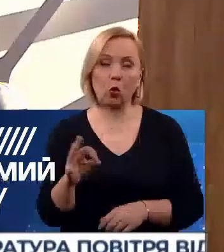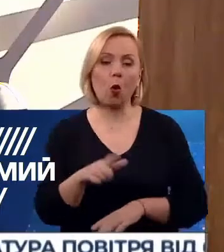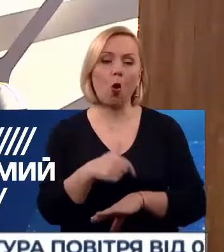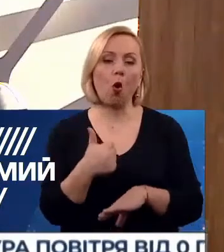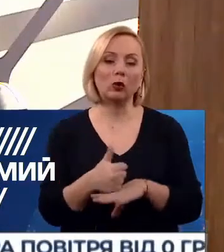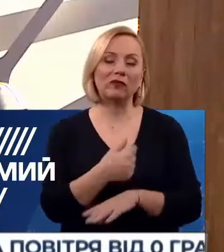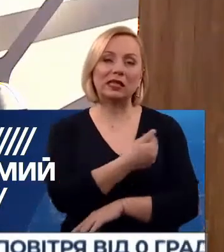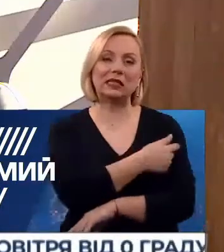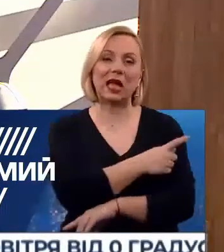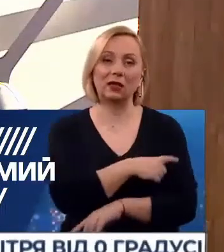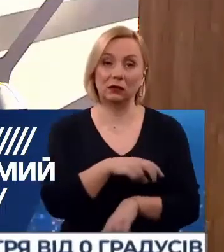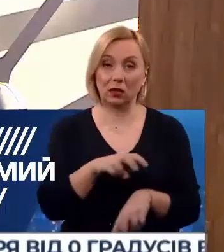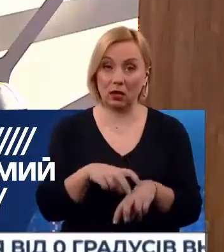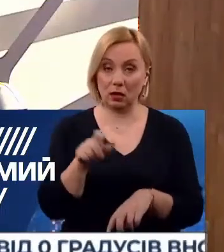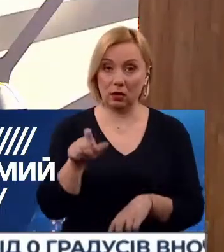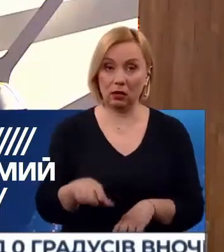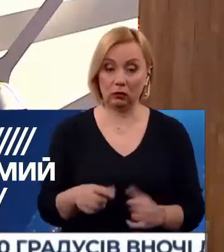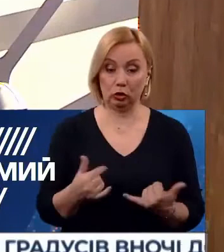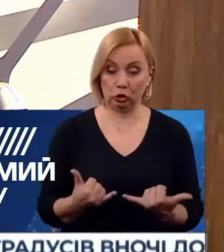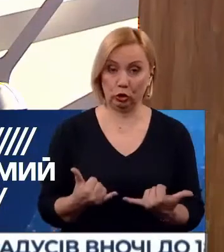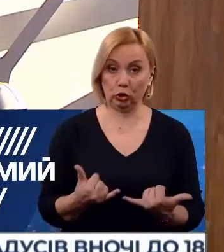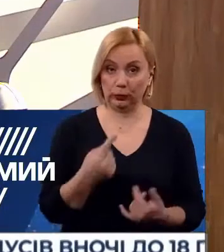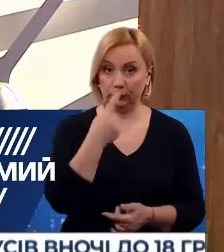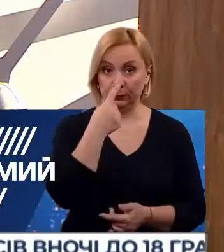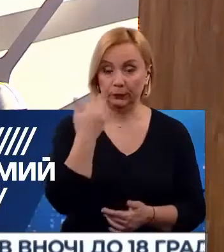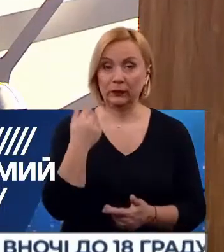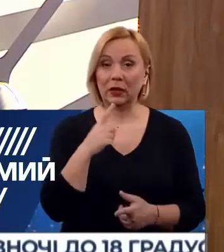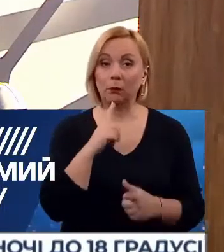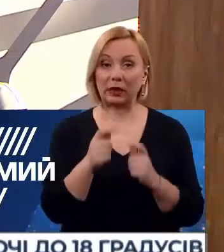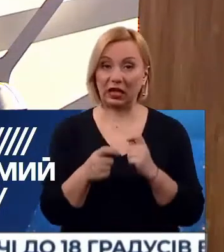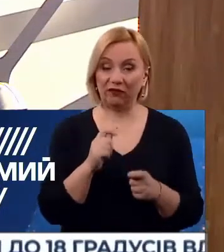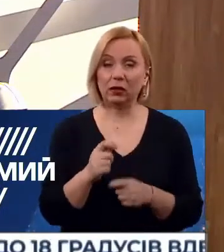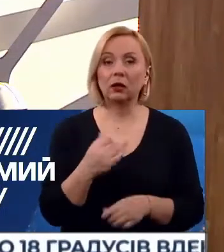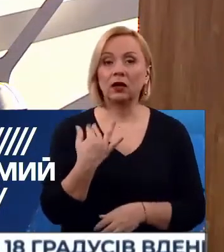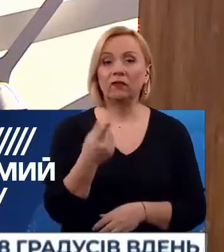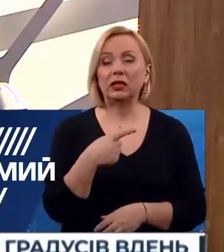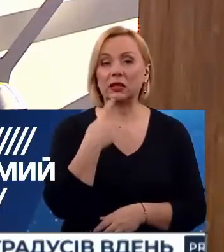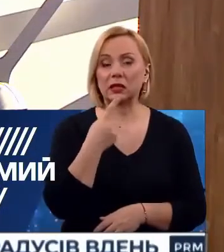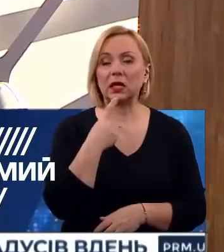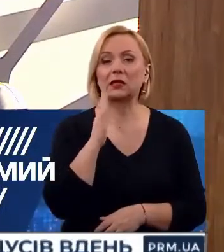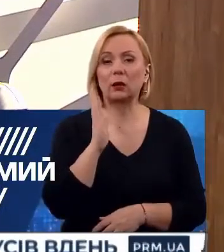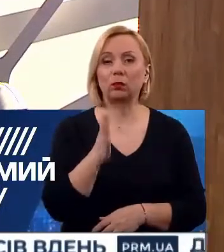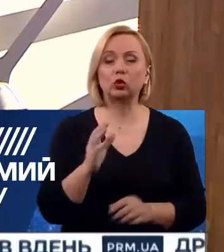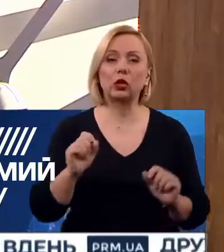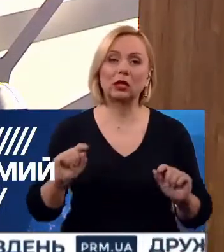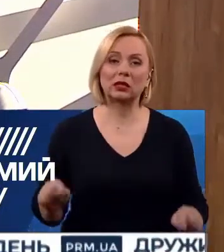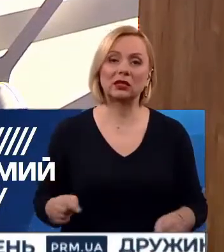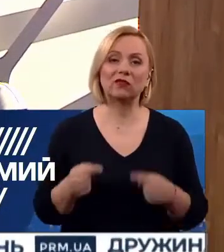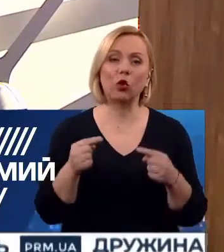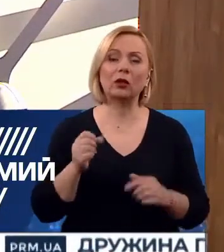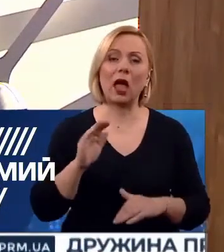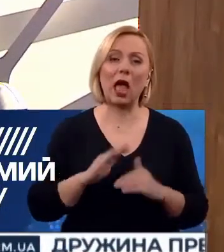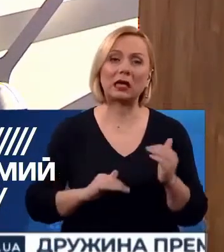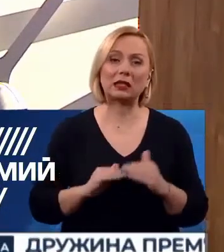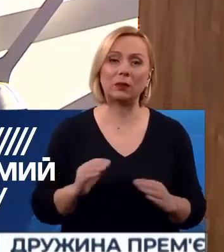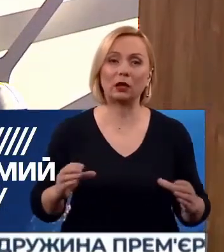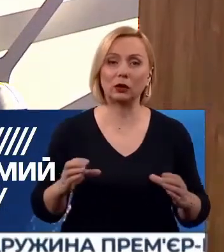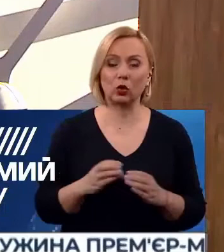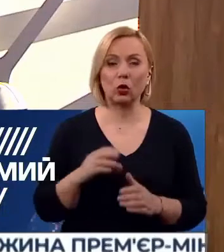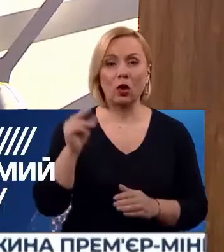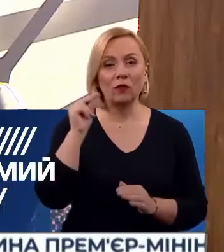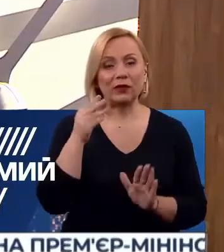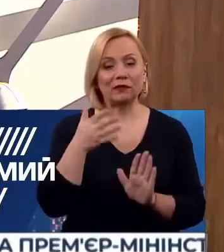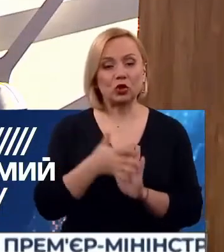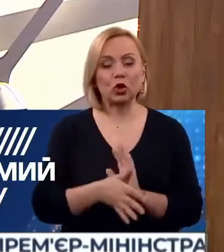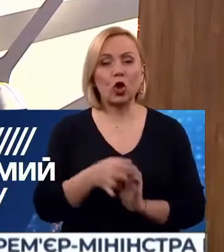санітарний лікар України, ось тільки що буквально давав недавно брифінг, і він сказав, що буде створена так звана собі експертна група по вивченню досвіду